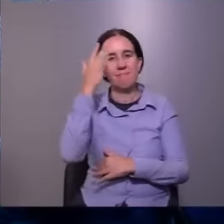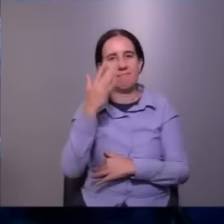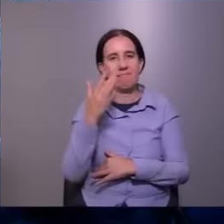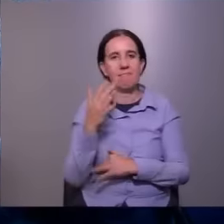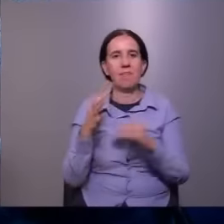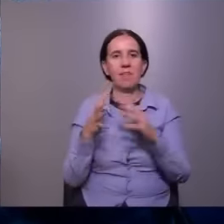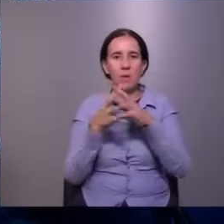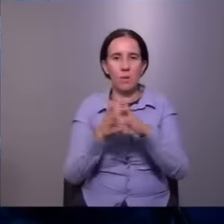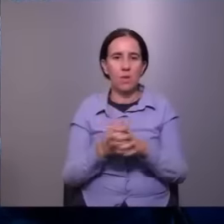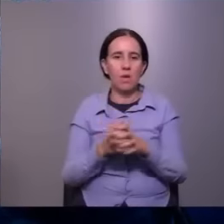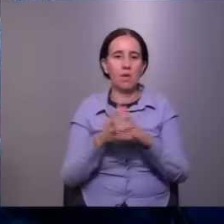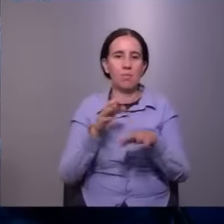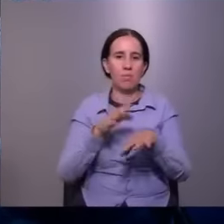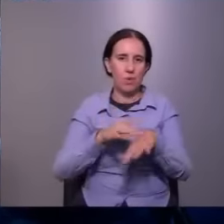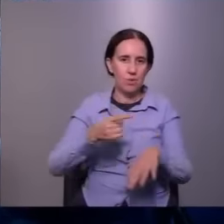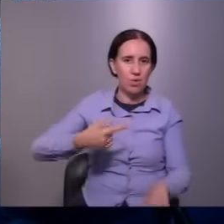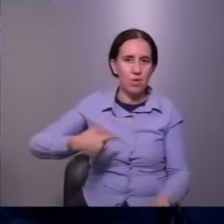Santa